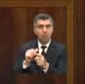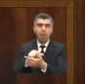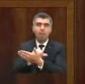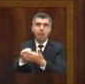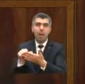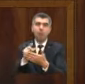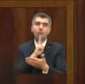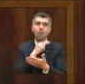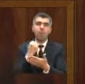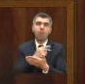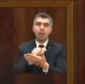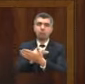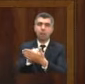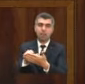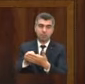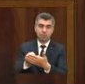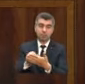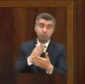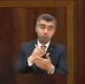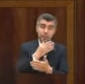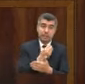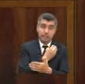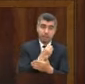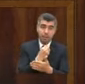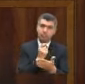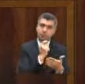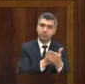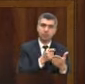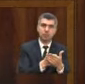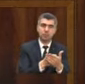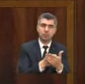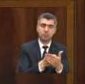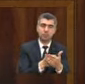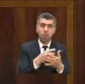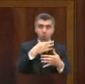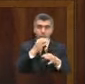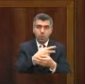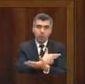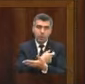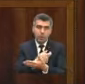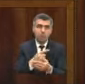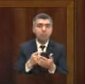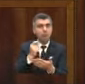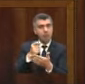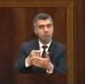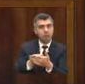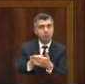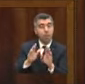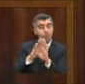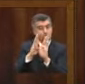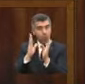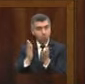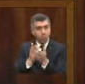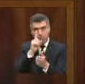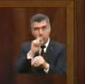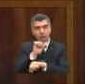عند الطبيب غيدوز راه خصك تخلص، غير تمشي يطلب لك تحليلات كتخلص. دابا الآن هذا النظام غادي